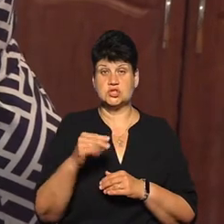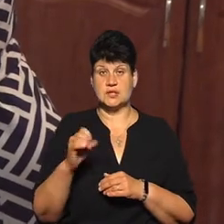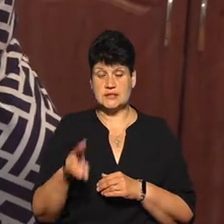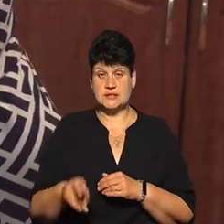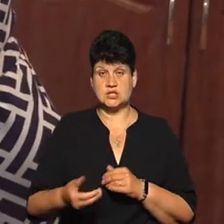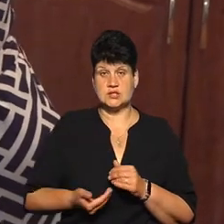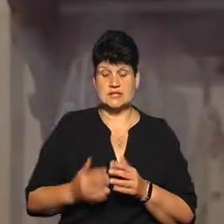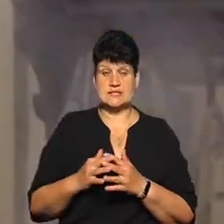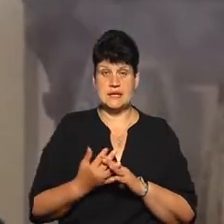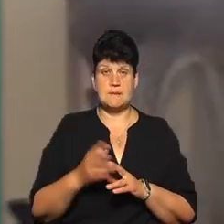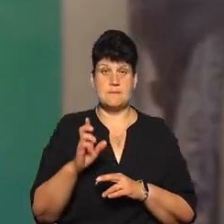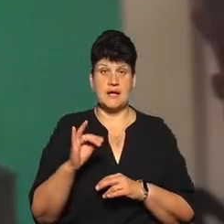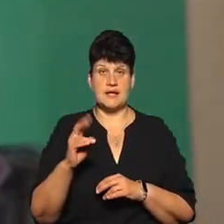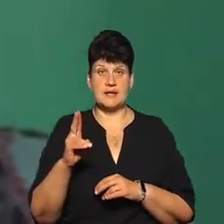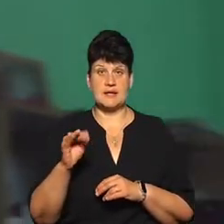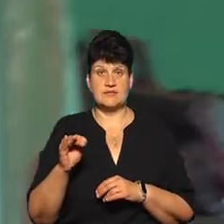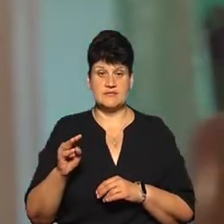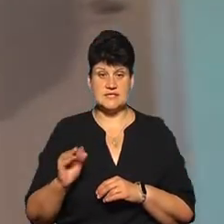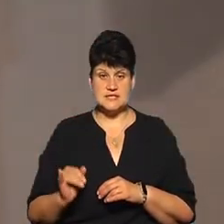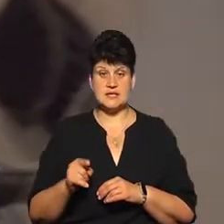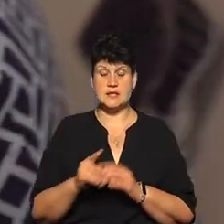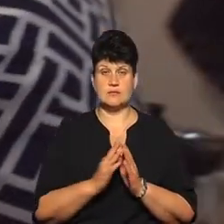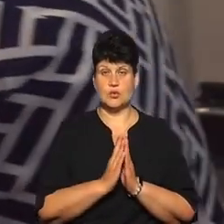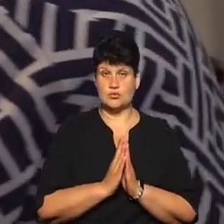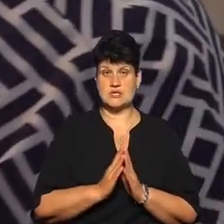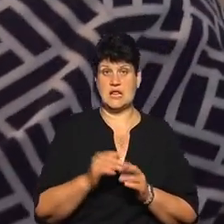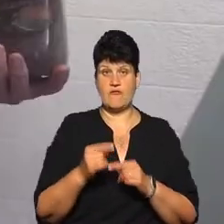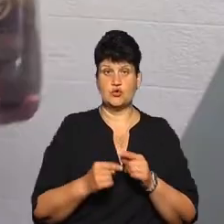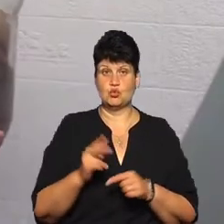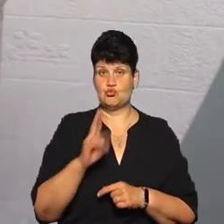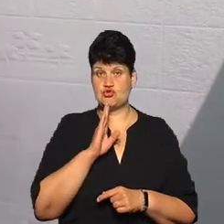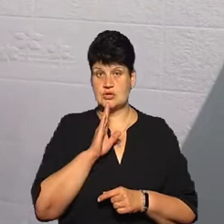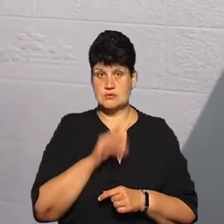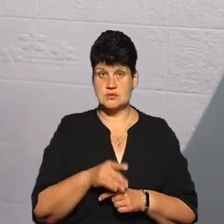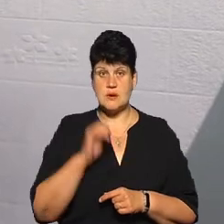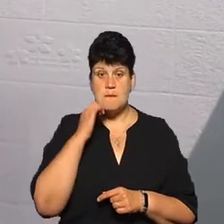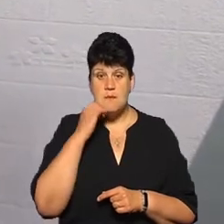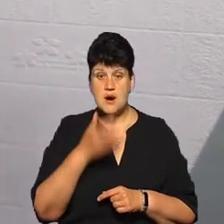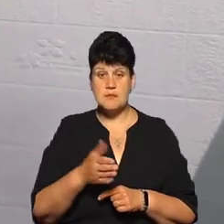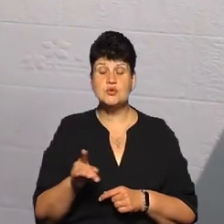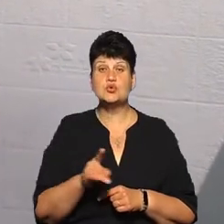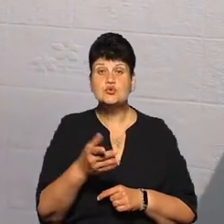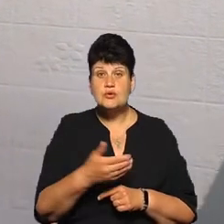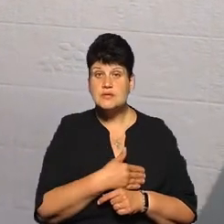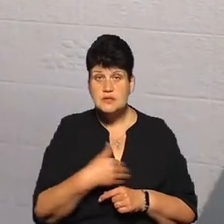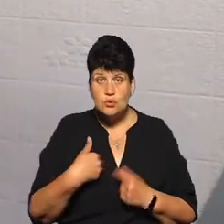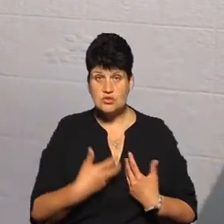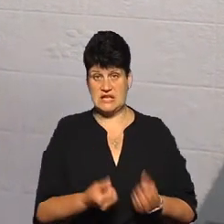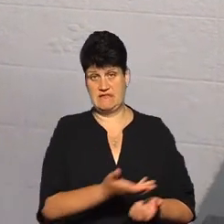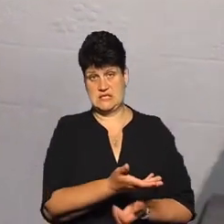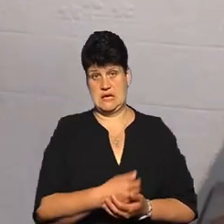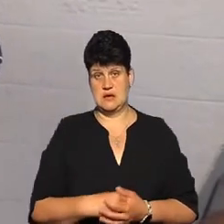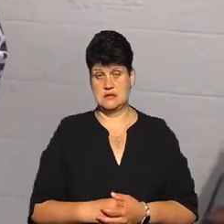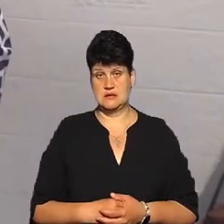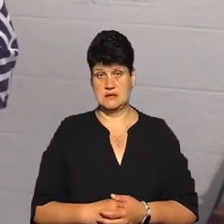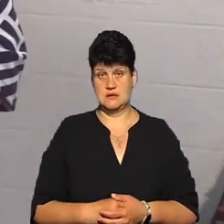села Биківці Тетяна Гаврилюк. Про це її попросила внучка. Бабу, ну чого ви не хочете взяти?